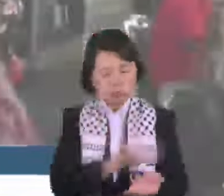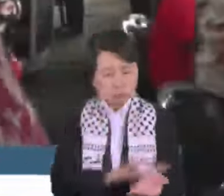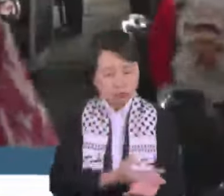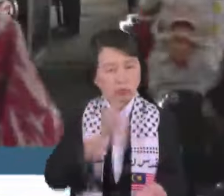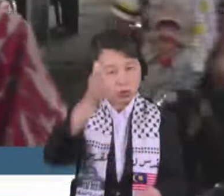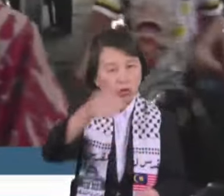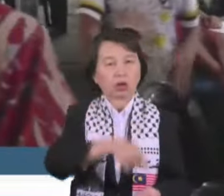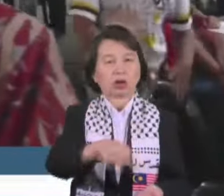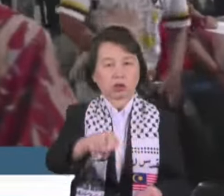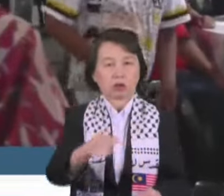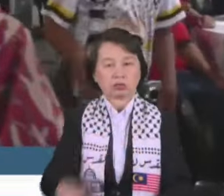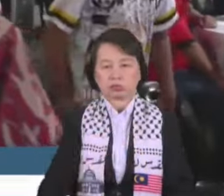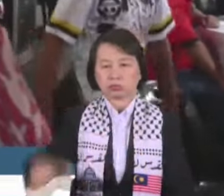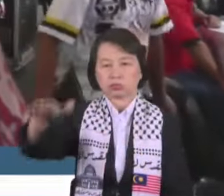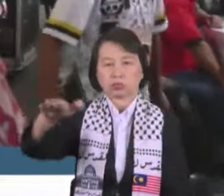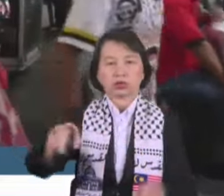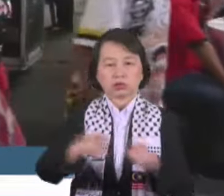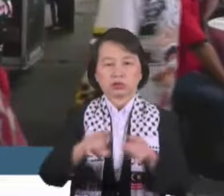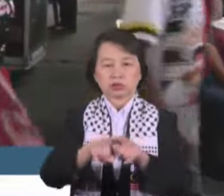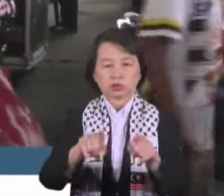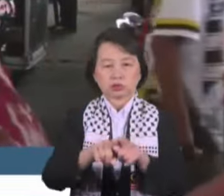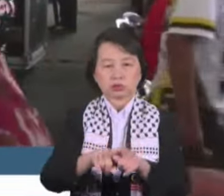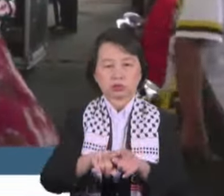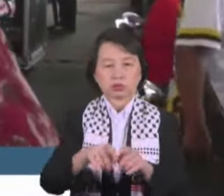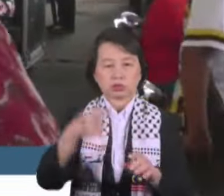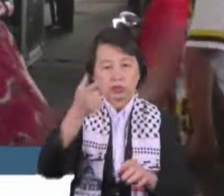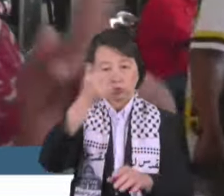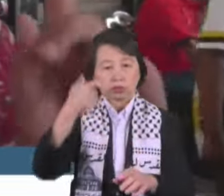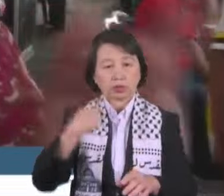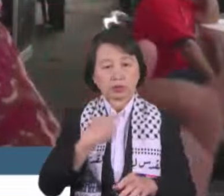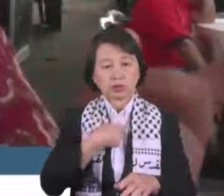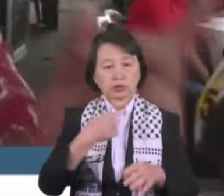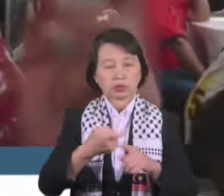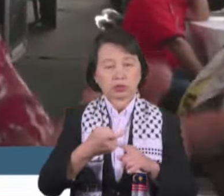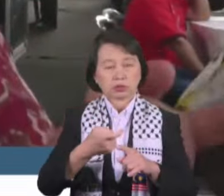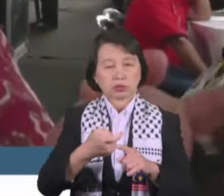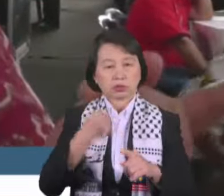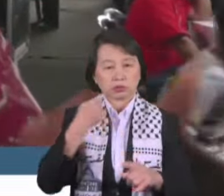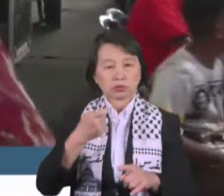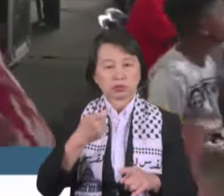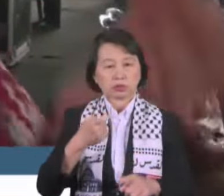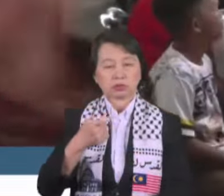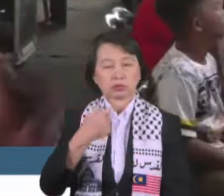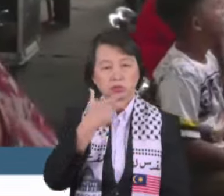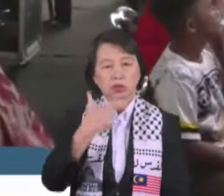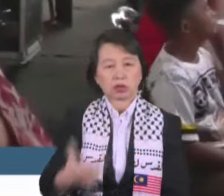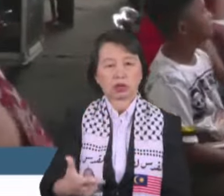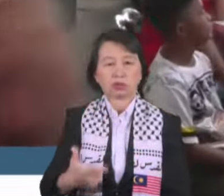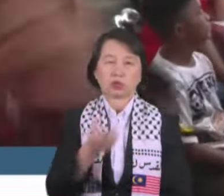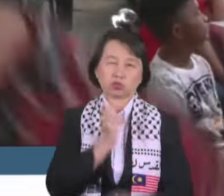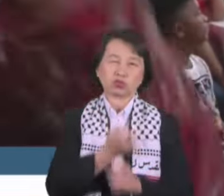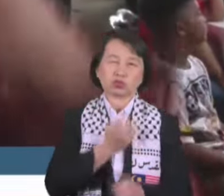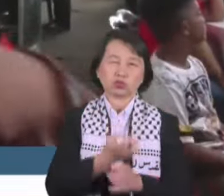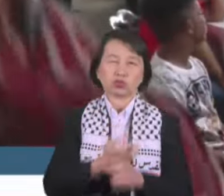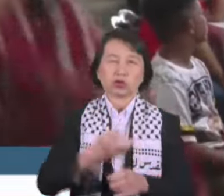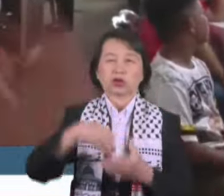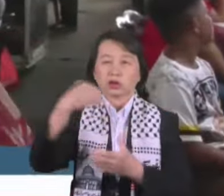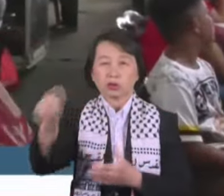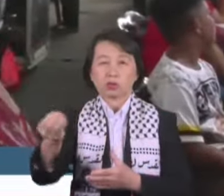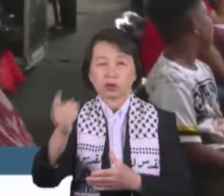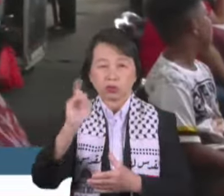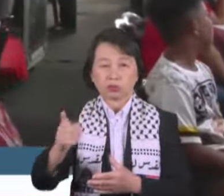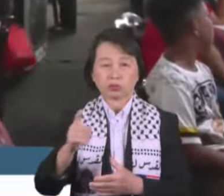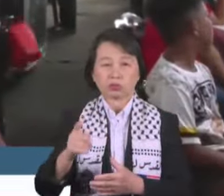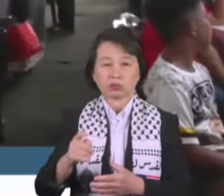datang. Kita nak macam petrol lah. Senek sebab kita daripada berjalan apa berdalam meh ke. Susahlah ke nak keluar kena keluar